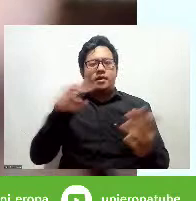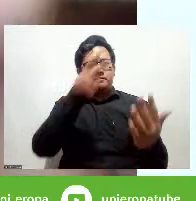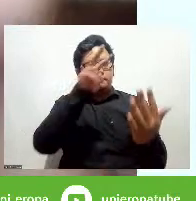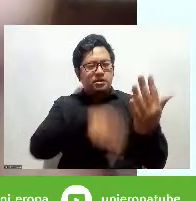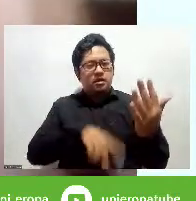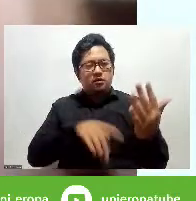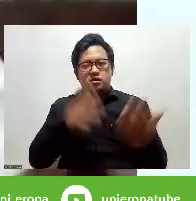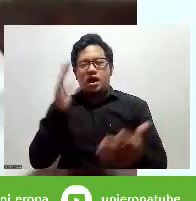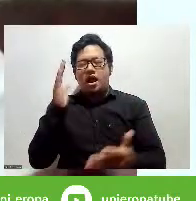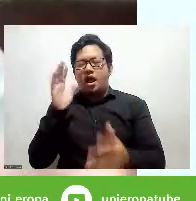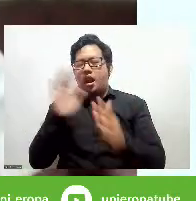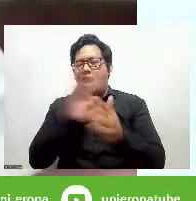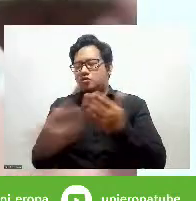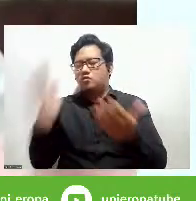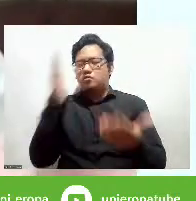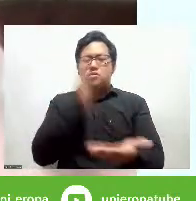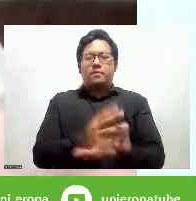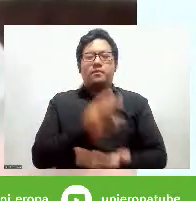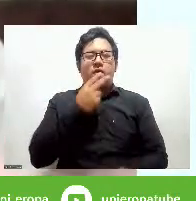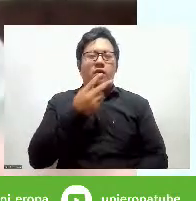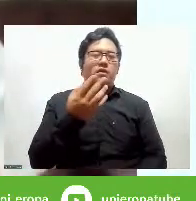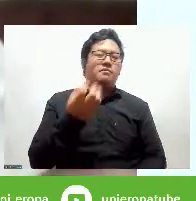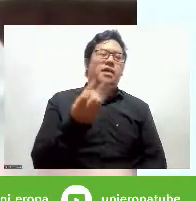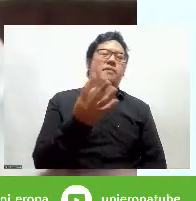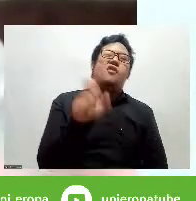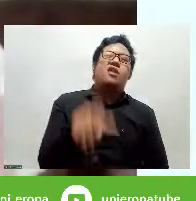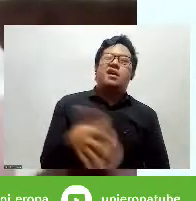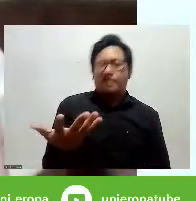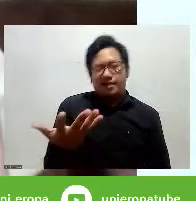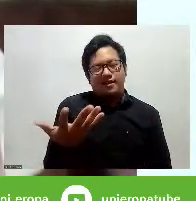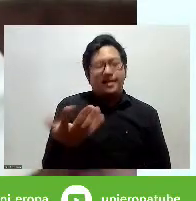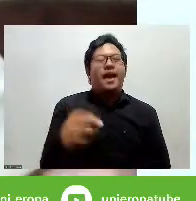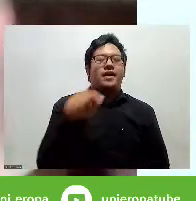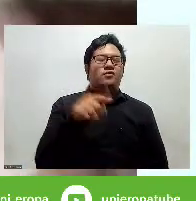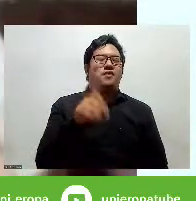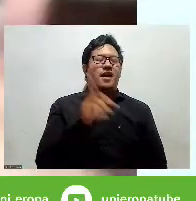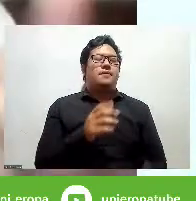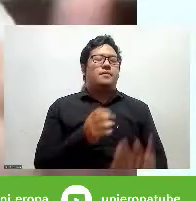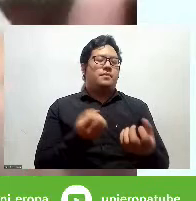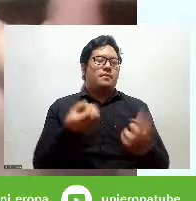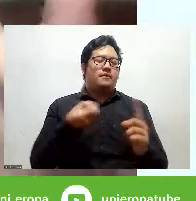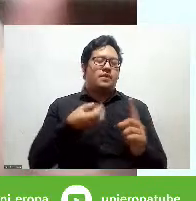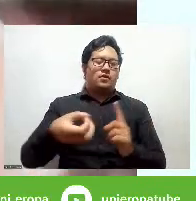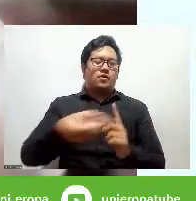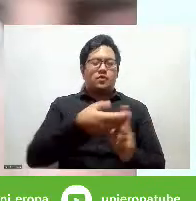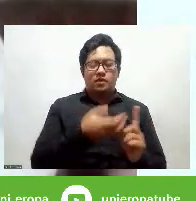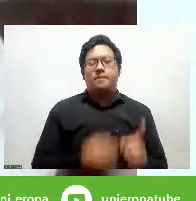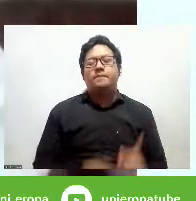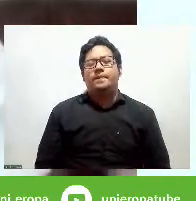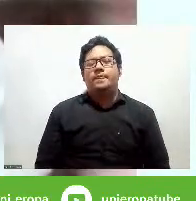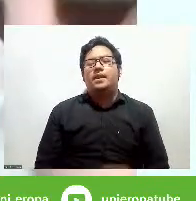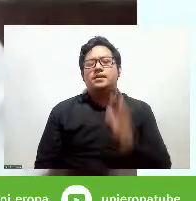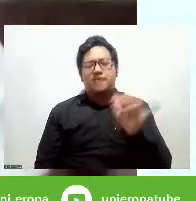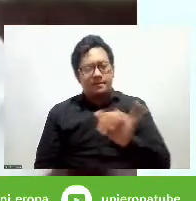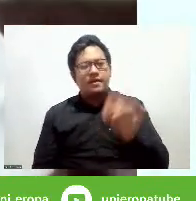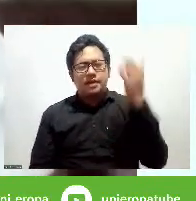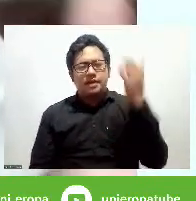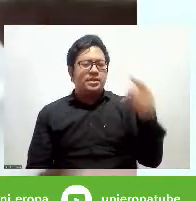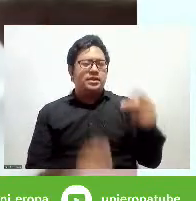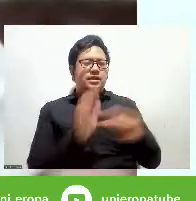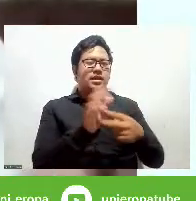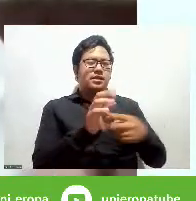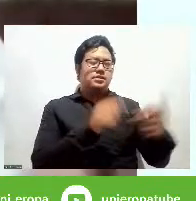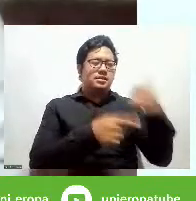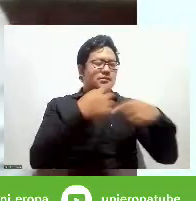jadi ada banyak faktor yang mempengaruhi mengapa orang mau berubah berlakunya sama dengan seperti tadi hadis kita mengenai sampah Saya